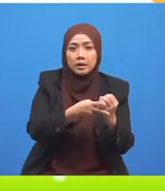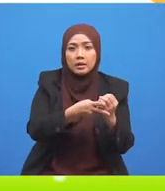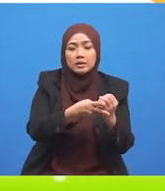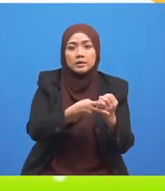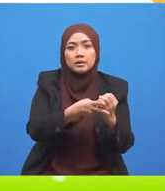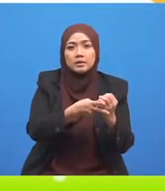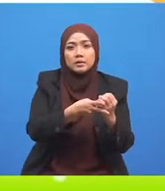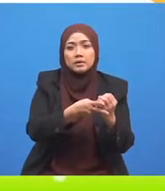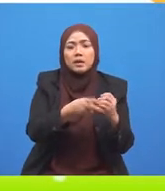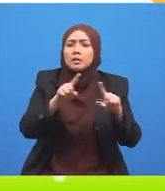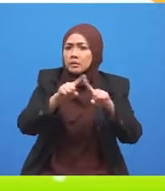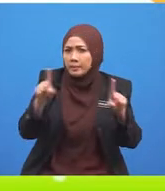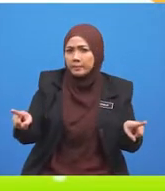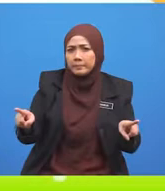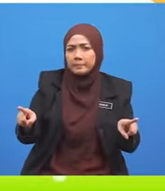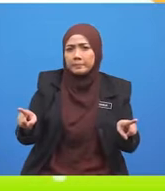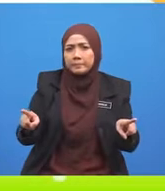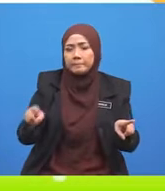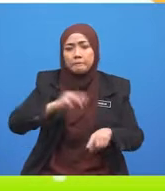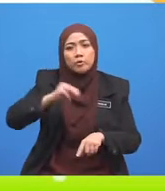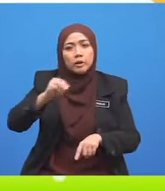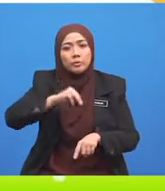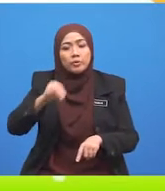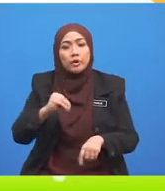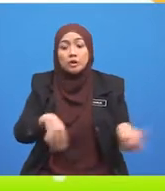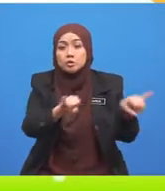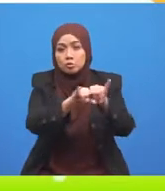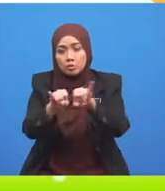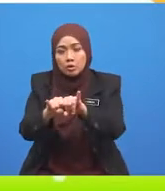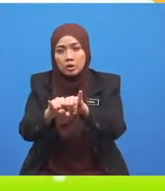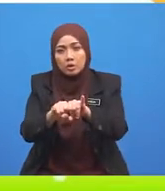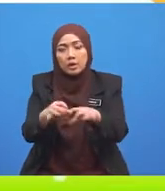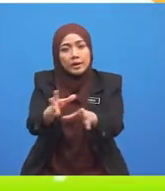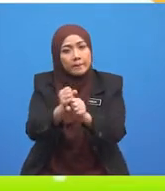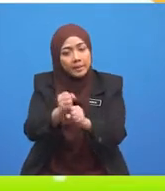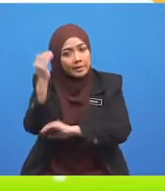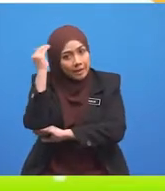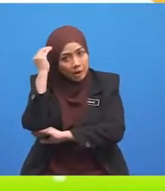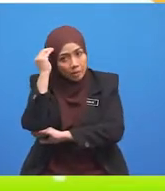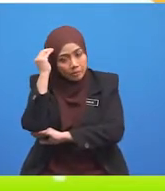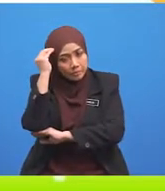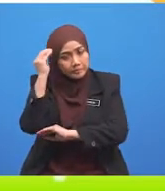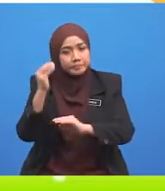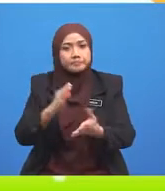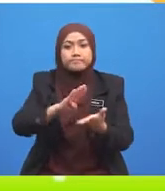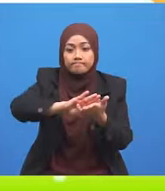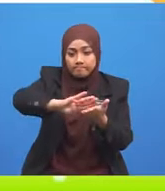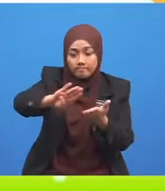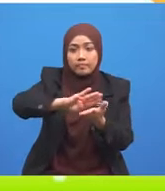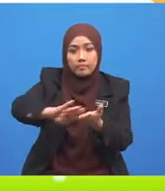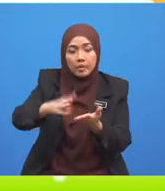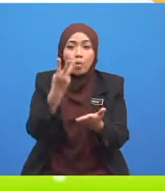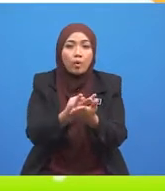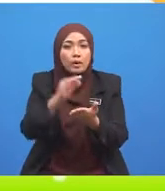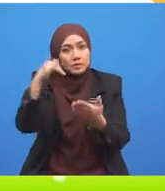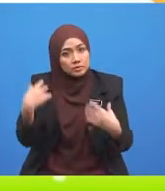lakukan, tetapi murid-murid juga dapat mengetahui baki wang